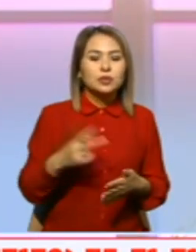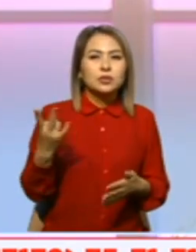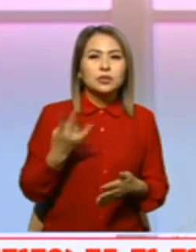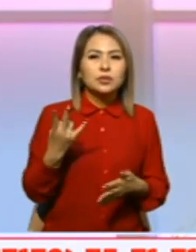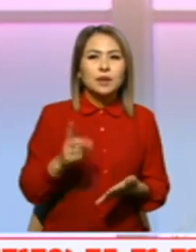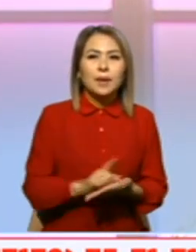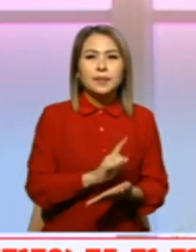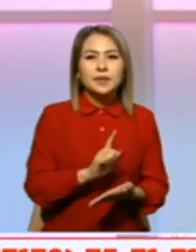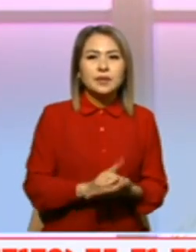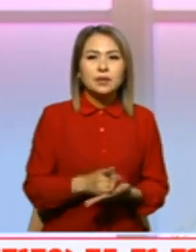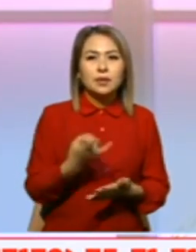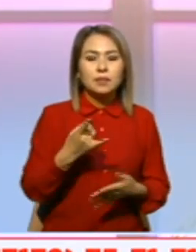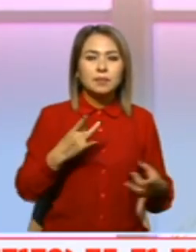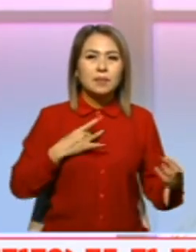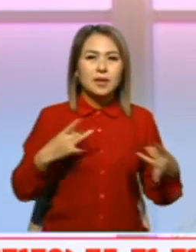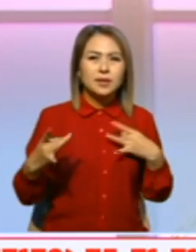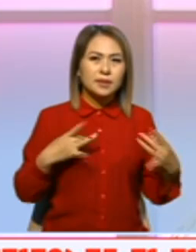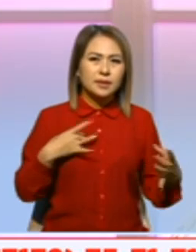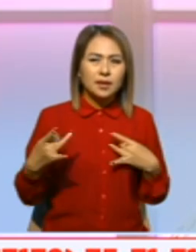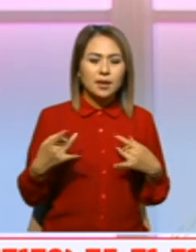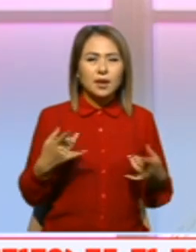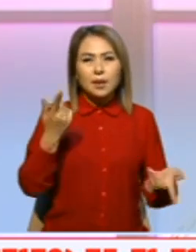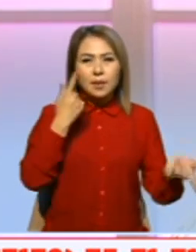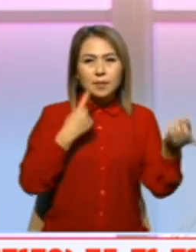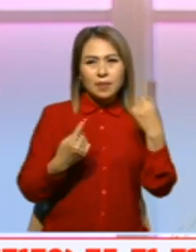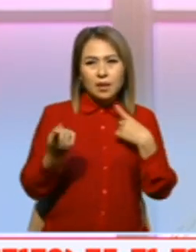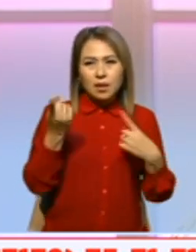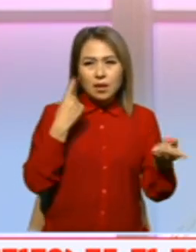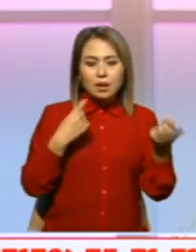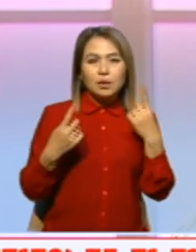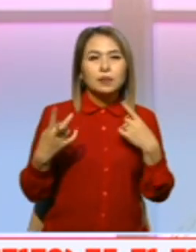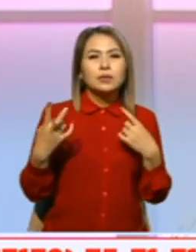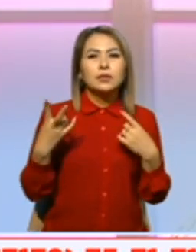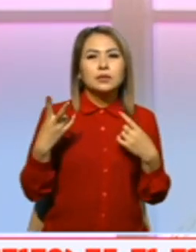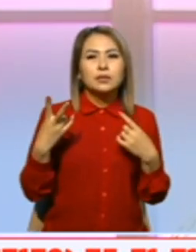Клиникалық белгілері баланың мазасыздығы. Жылауы, иә? Жылауы,